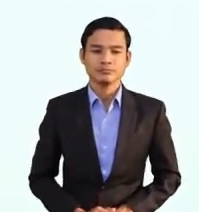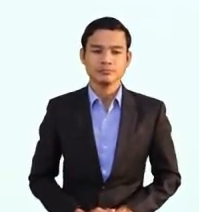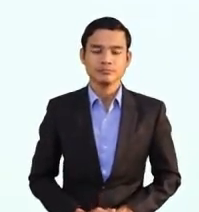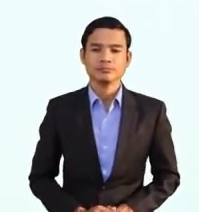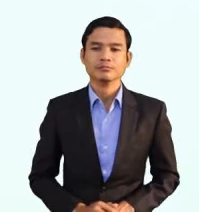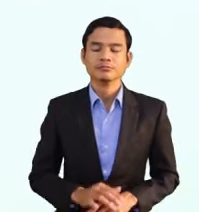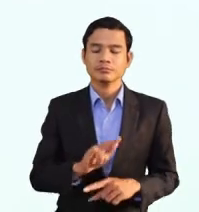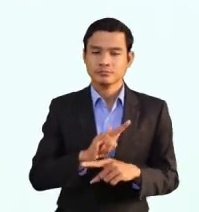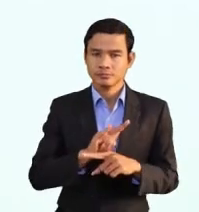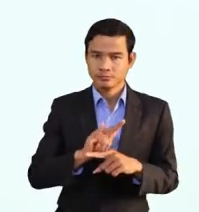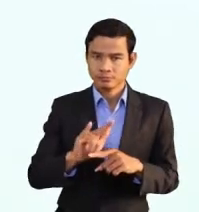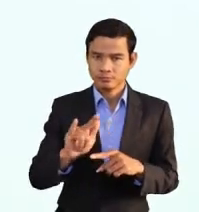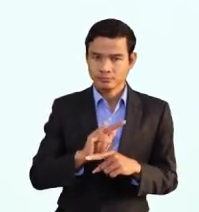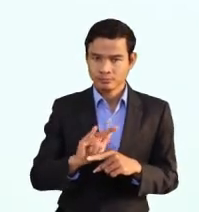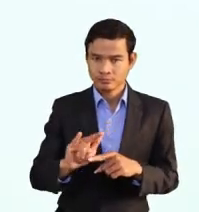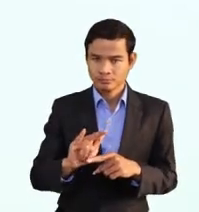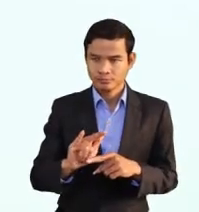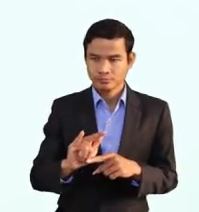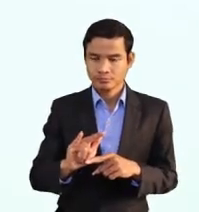pro